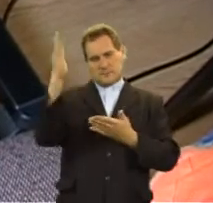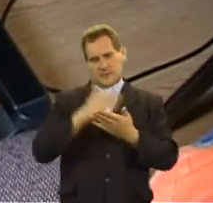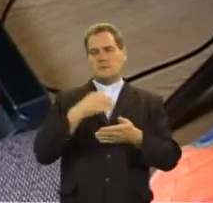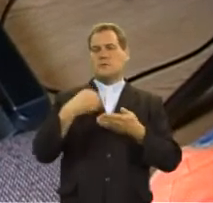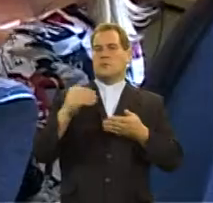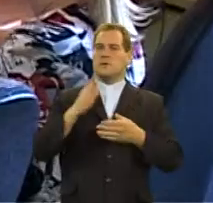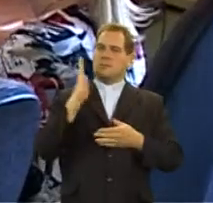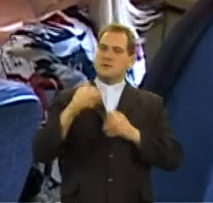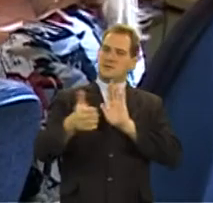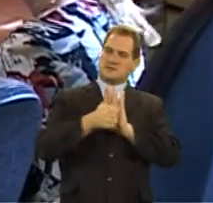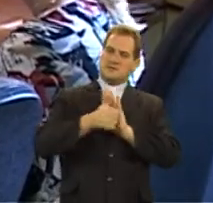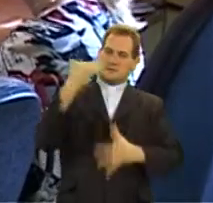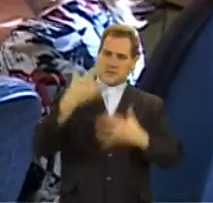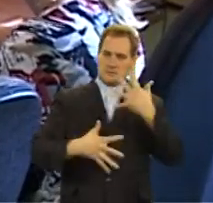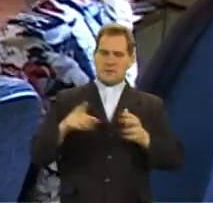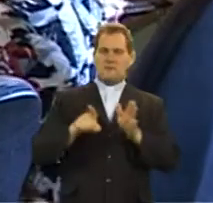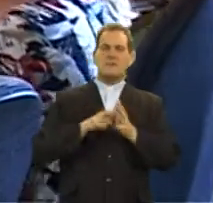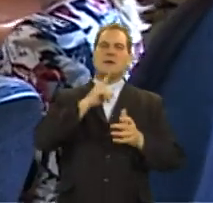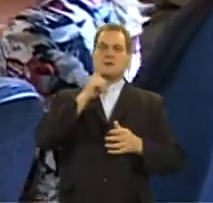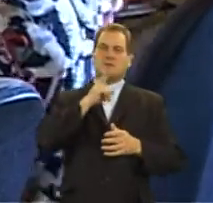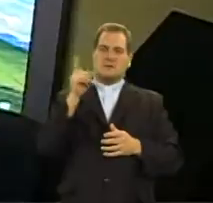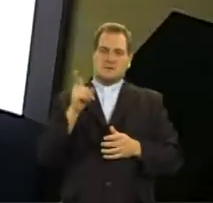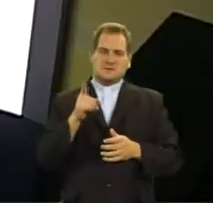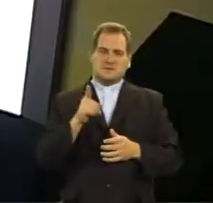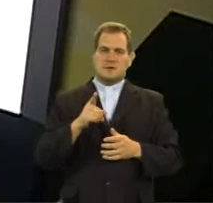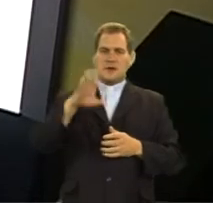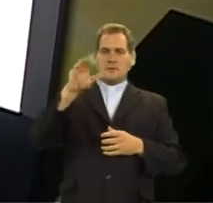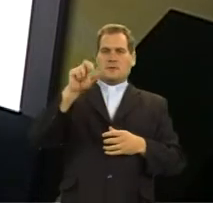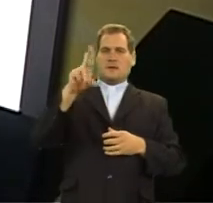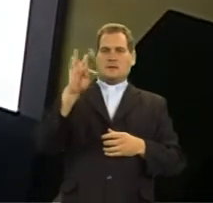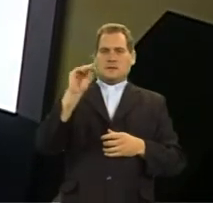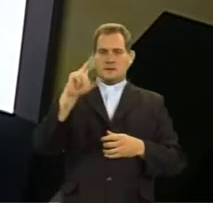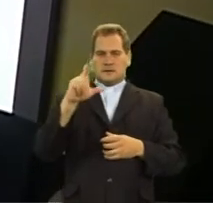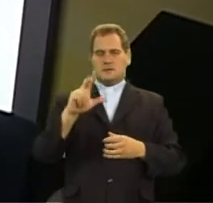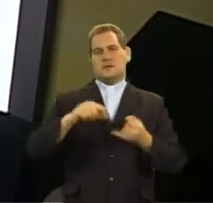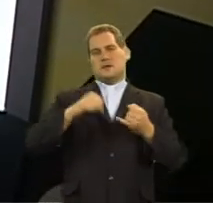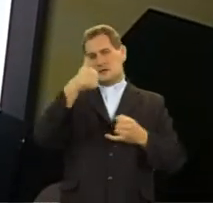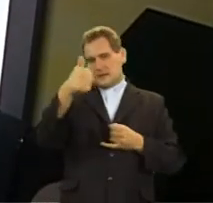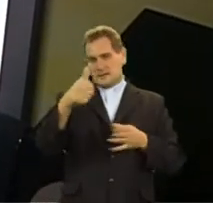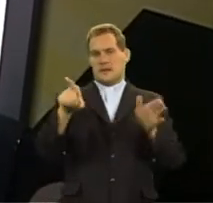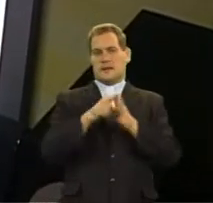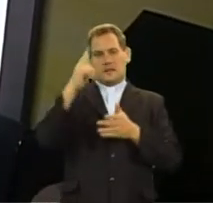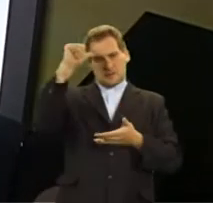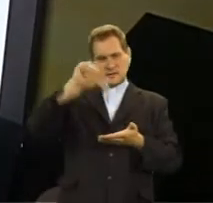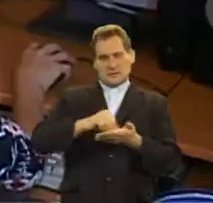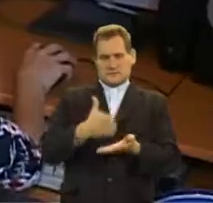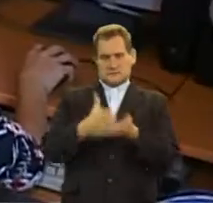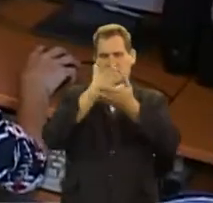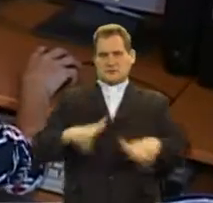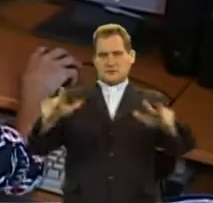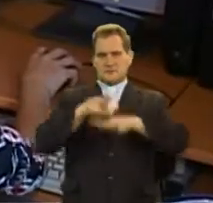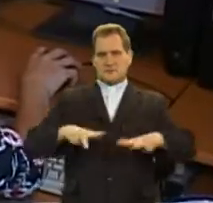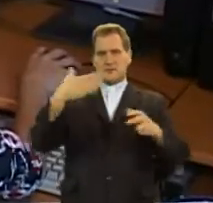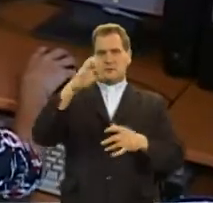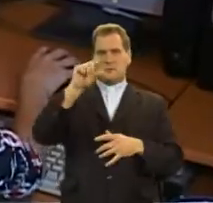16 komputerów dla świetlicy socjoterapeutycznej Bartek oraz jeden dla Centrum Wsparcia Rodziny i Dziecka MOPR. W